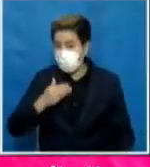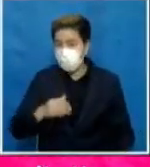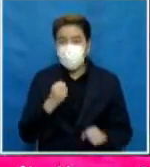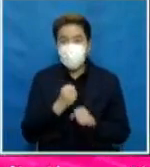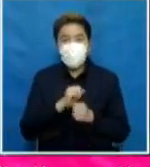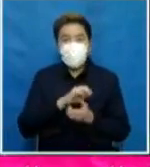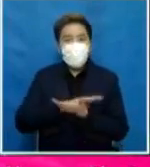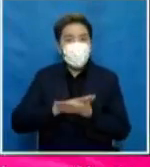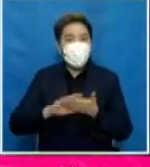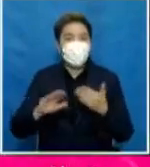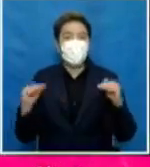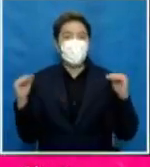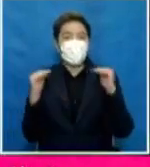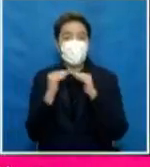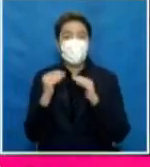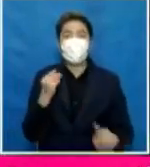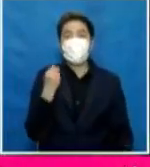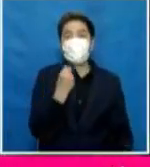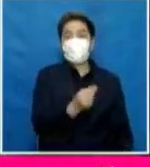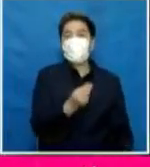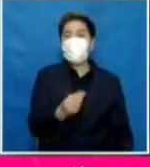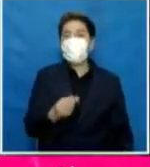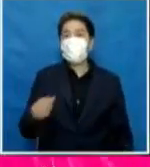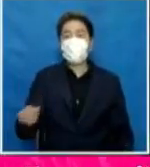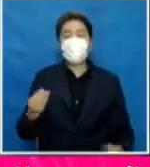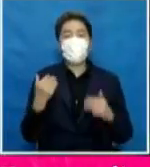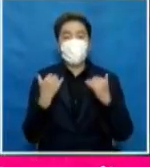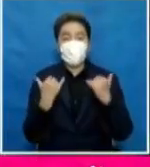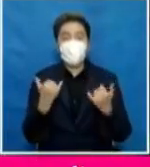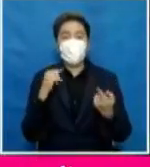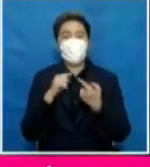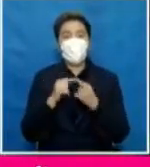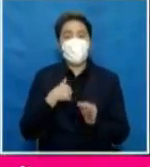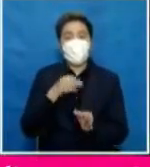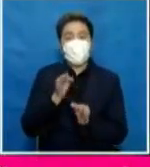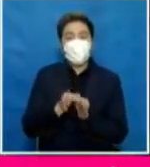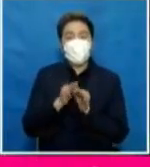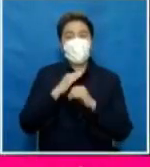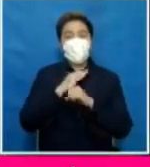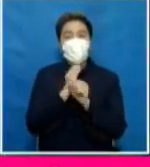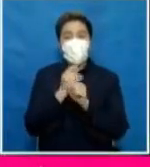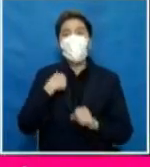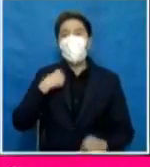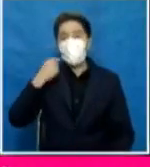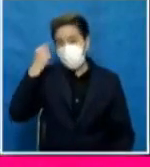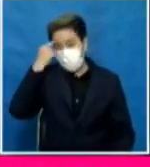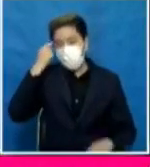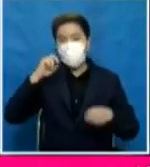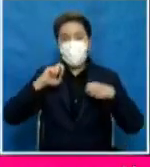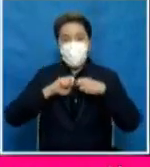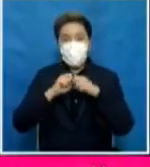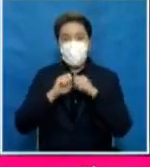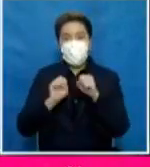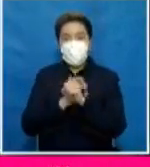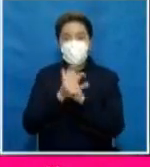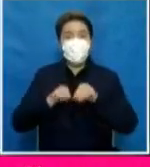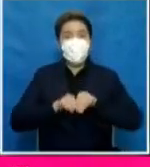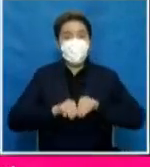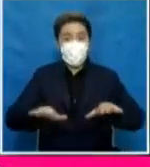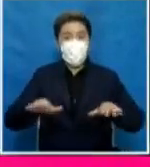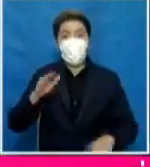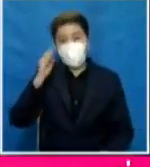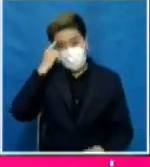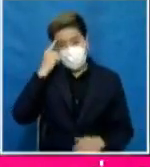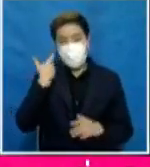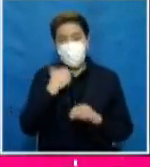ออกรางวัลแล้วเสร็จด้วยความบริสุทธิ์ยุติธรรมซึ่งธนาคารออมสินยังคงตระหนักถึงสถานการณ์การแพร่ระบาดของไวรัสโควิ